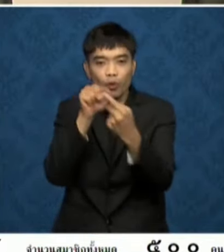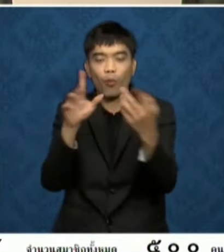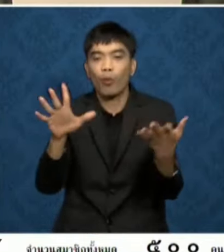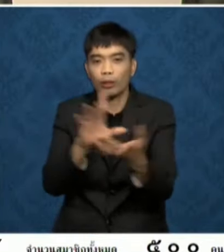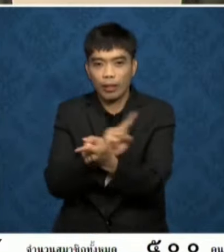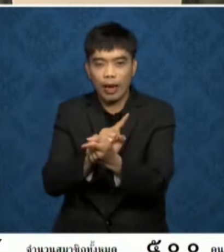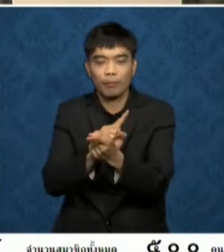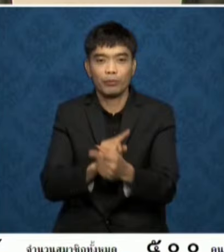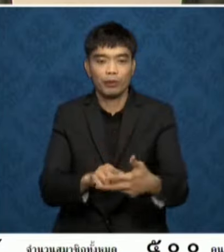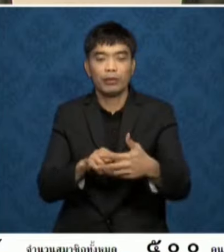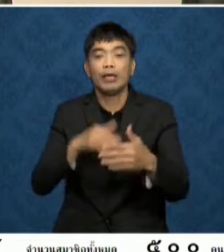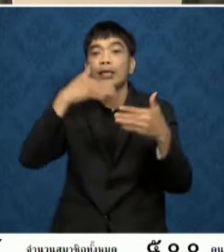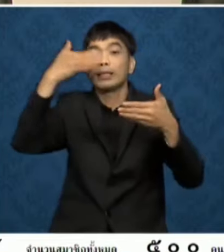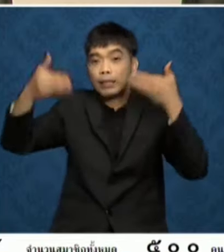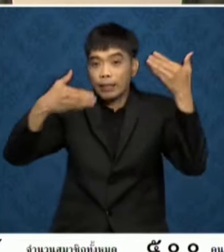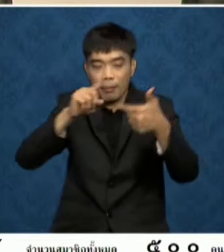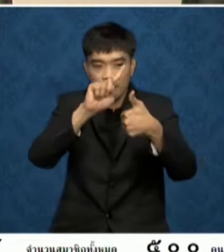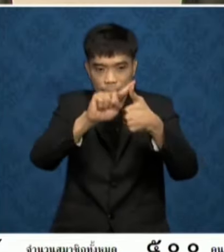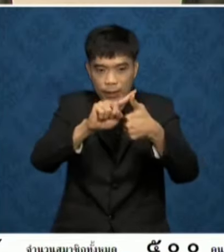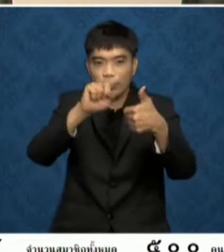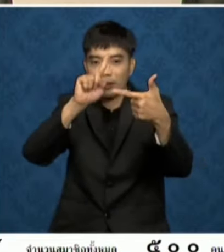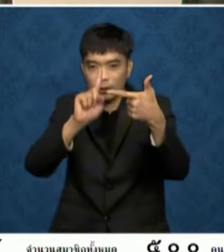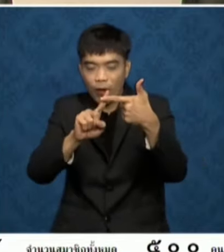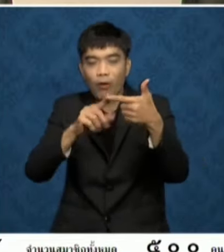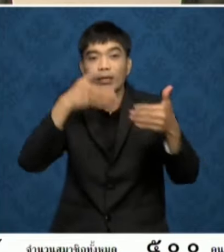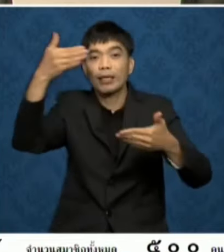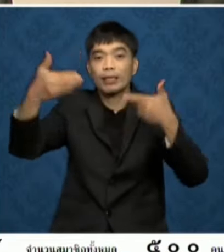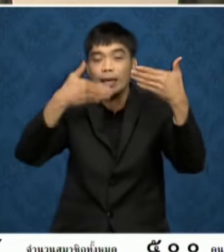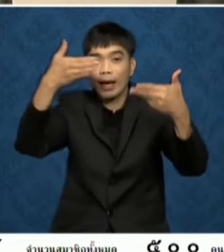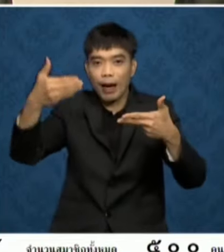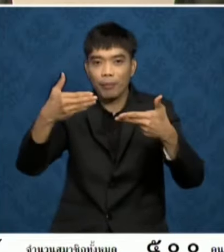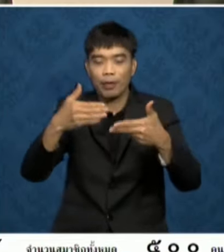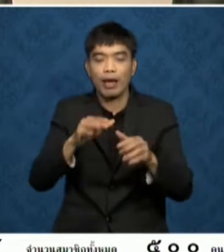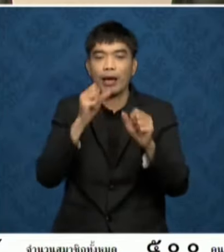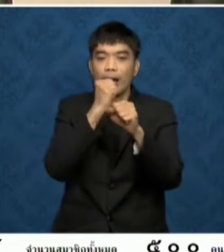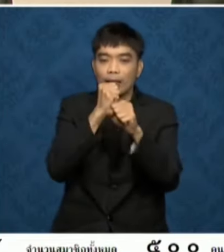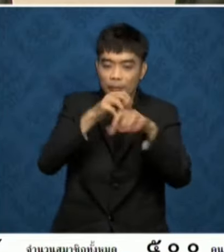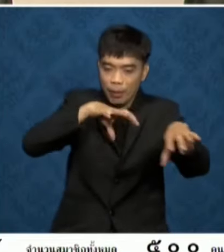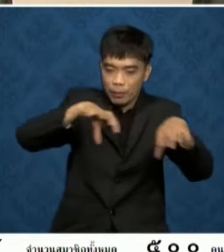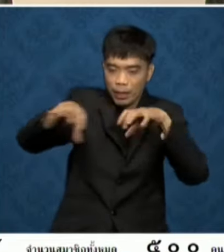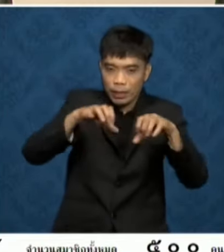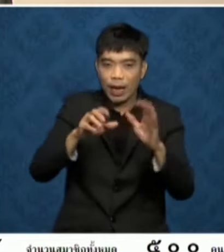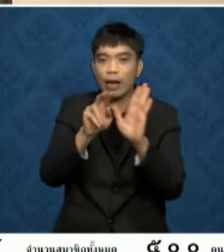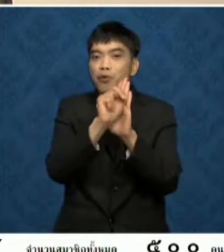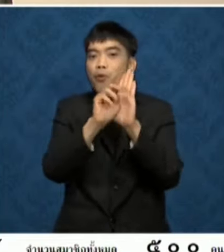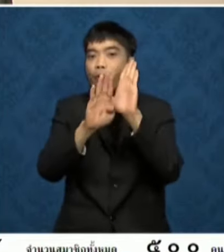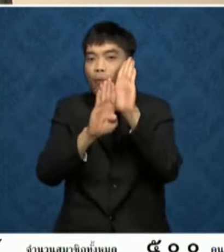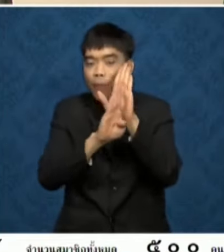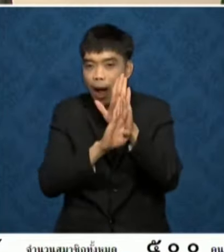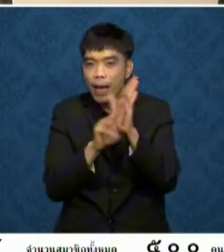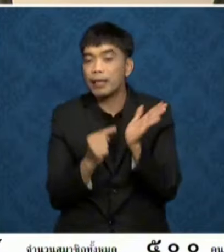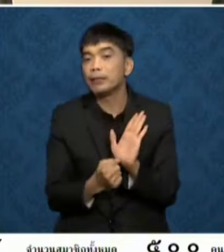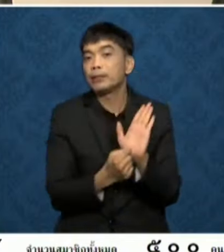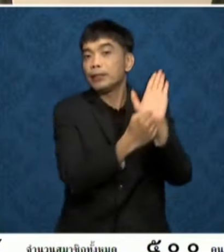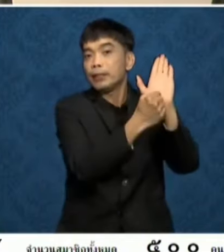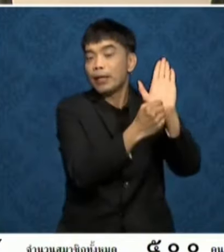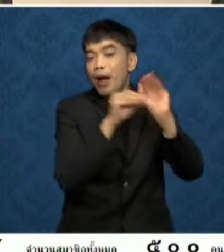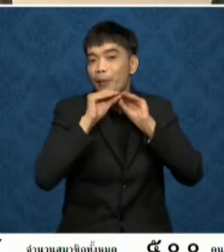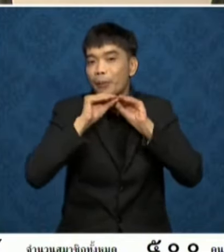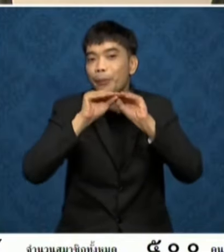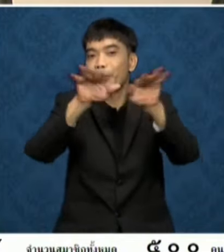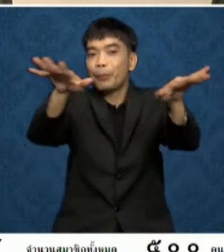กิจกรรมที่1และกิจกรรมที่2จะมีการจัดทำผลงานเป็นข้อเสนอแนะเชิงนโยบายเพื่อนำเสนอเผยแพร่ใน